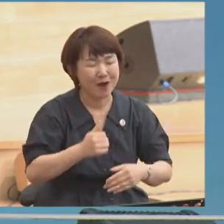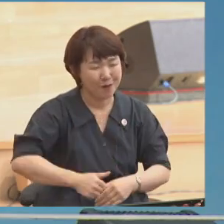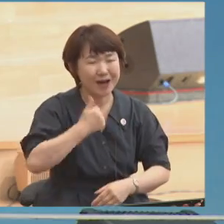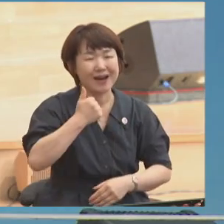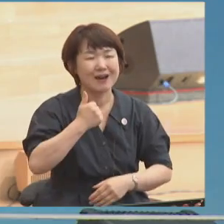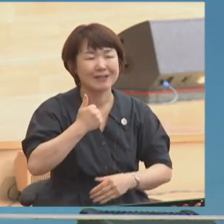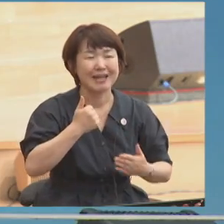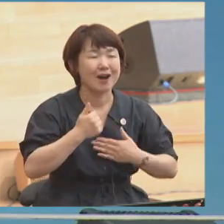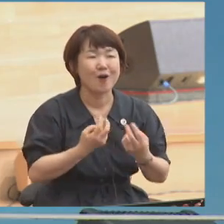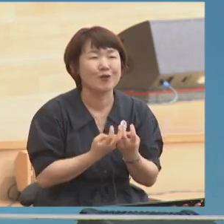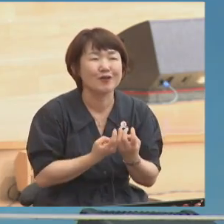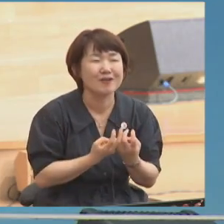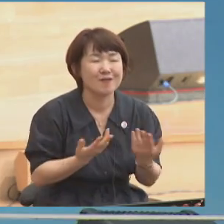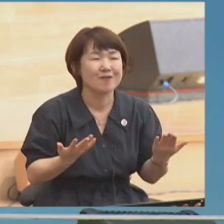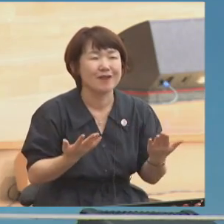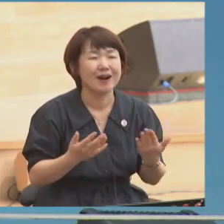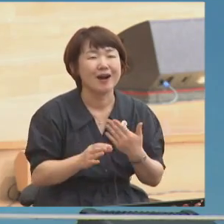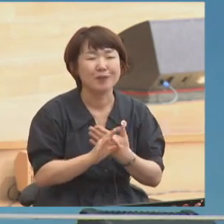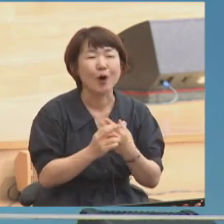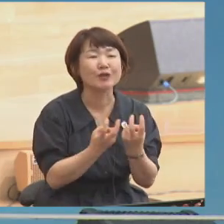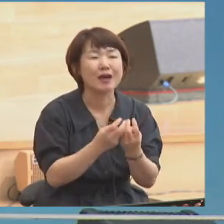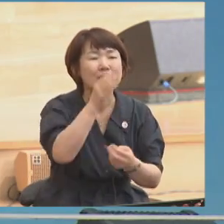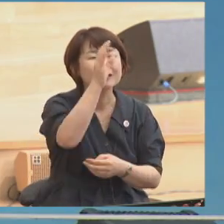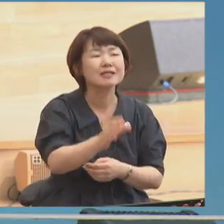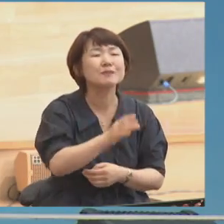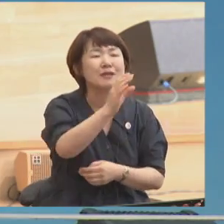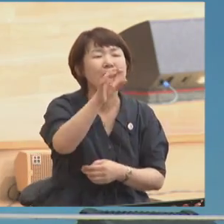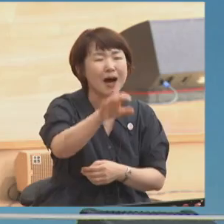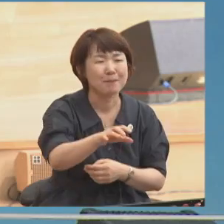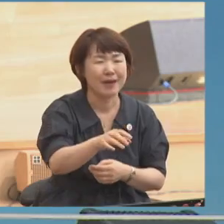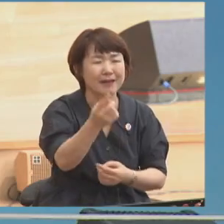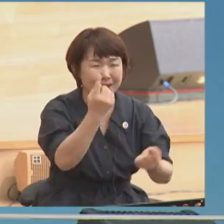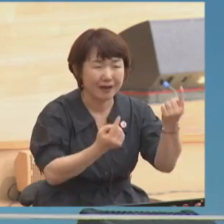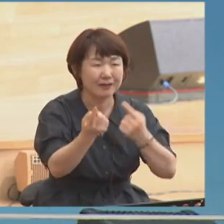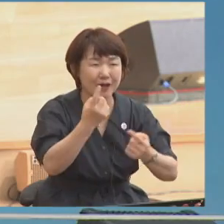어떻게 못한다. 어떻게 해야 돼요? 십자가 앞에 나와 다